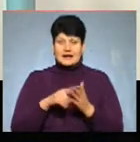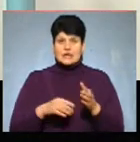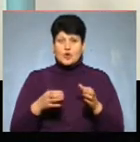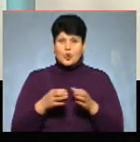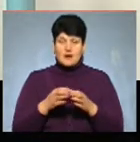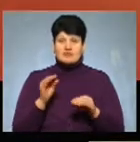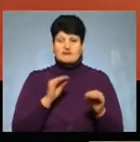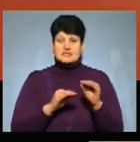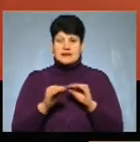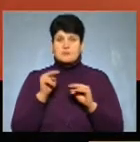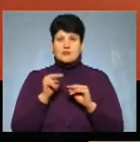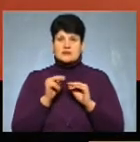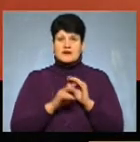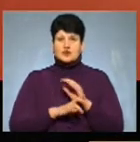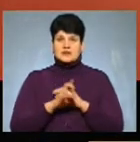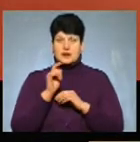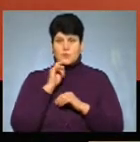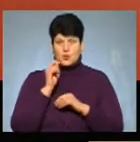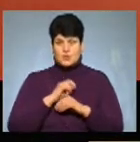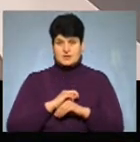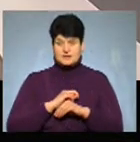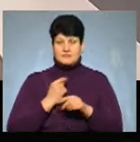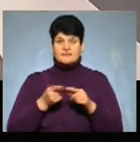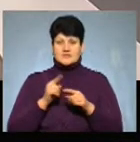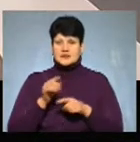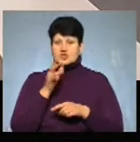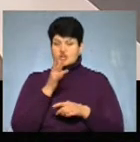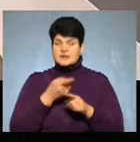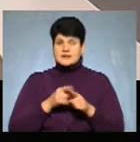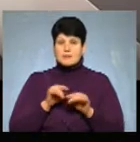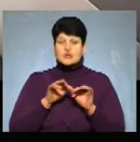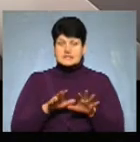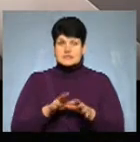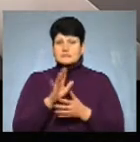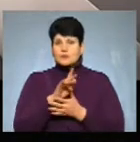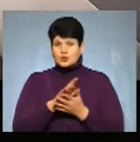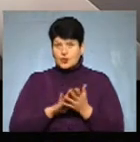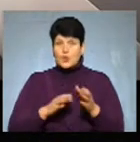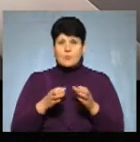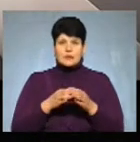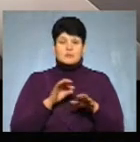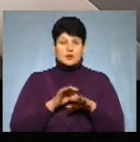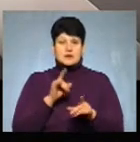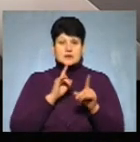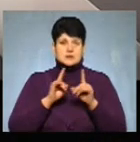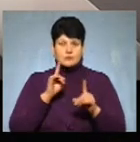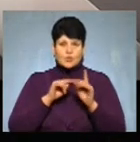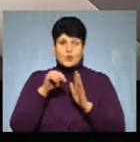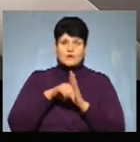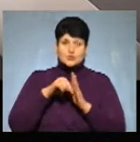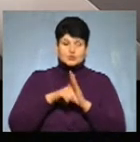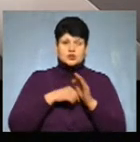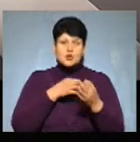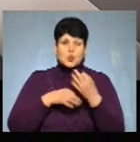громад до складу Православної церкви України. В даний час цей процес триває, громади проводять збори, проводять